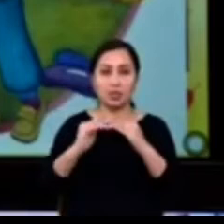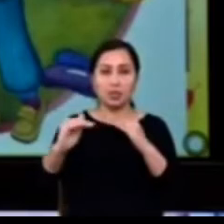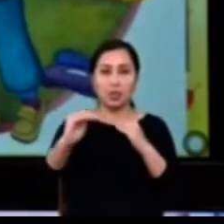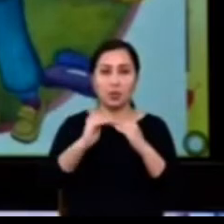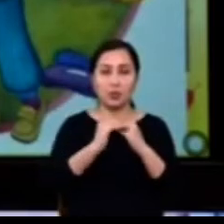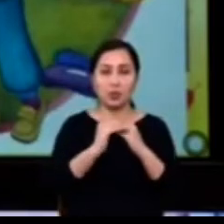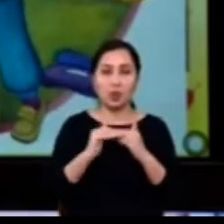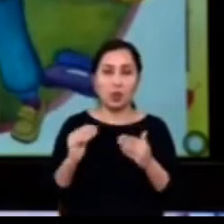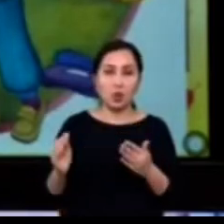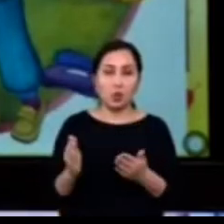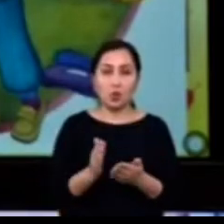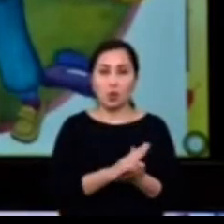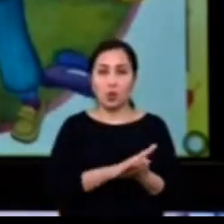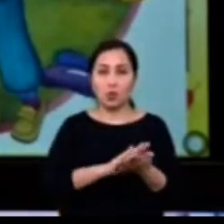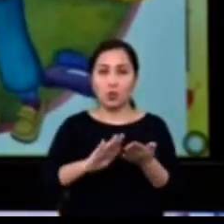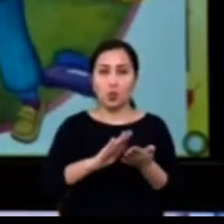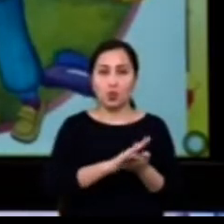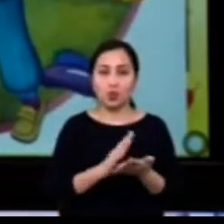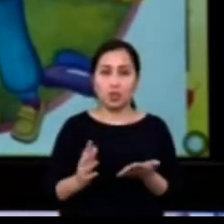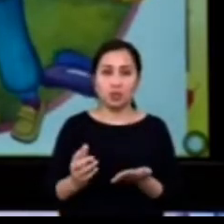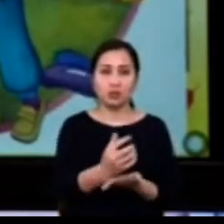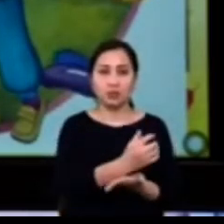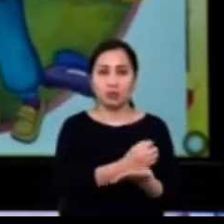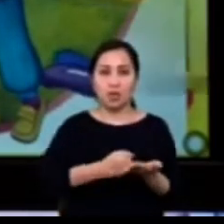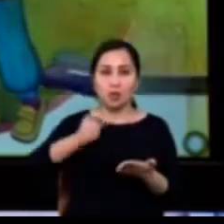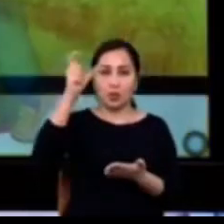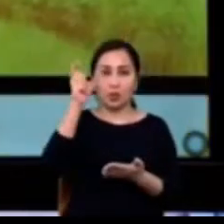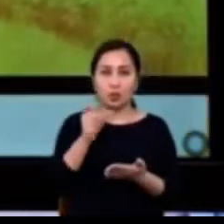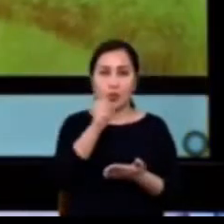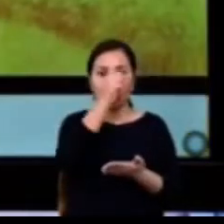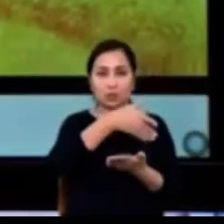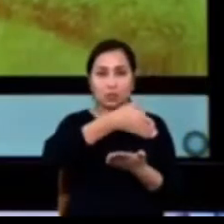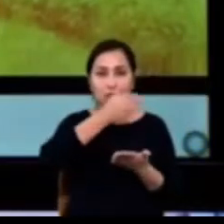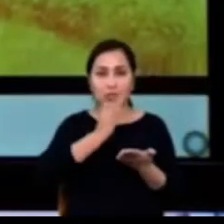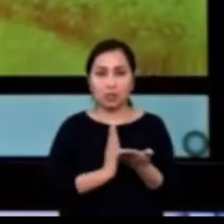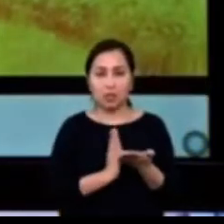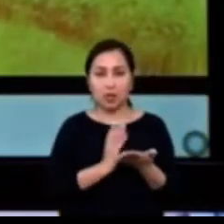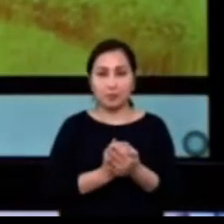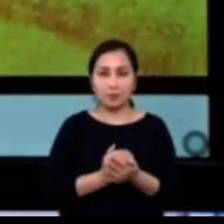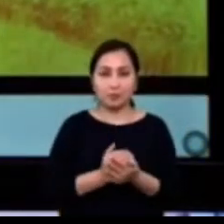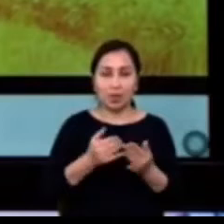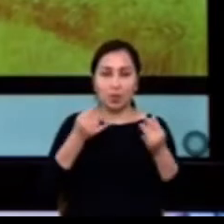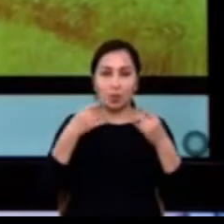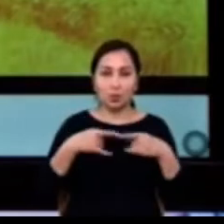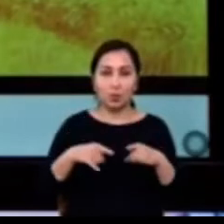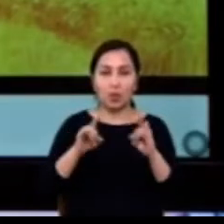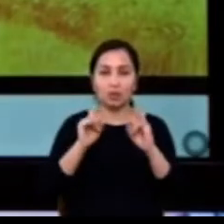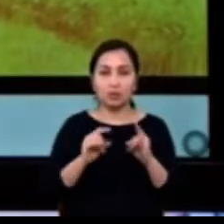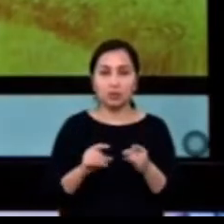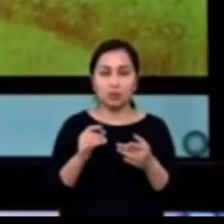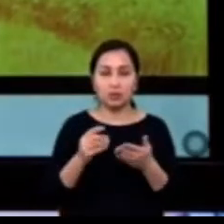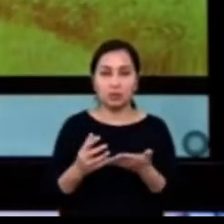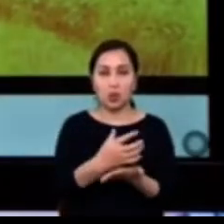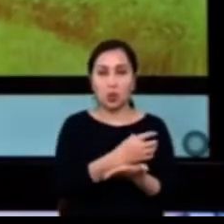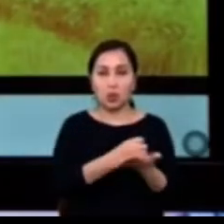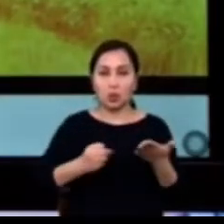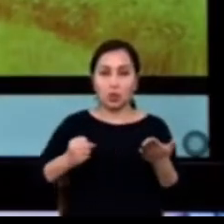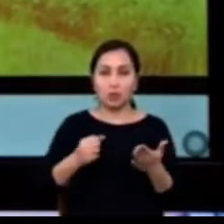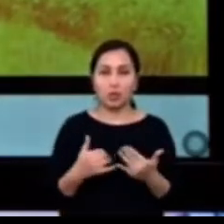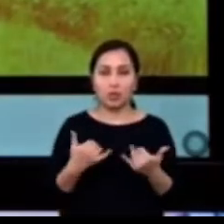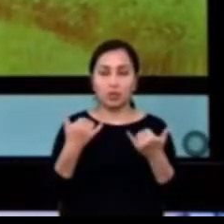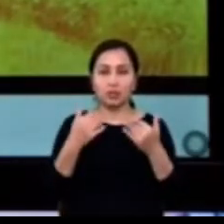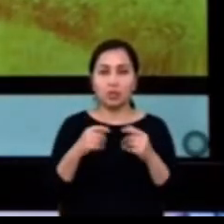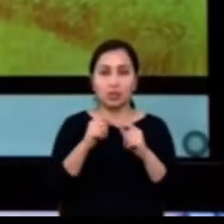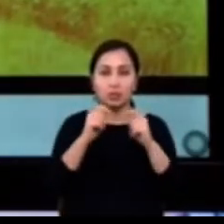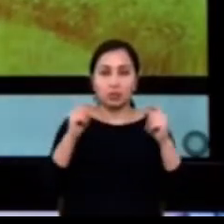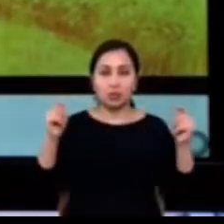идет уборка, собирают люди хлеб. Уродился урожай, дары